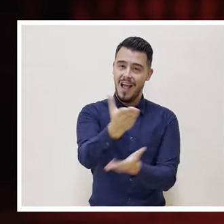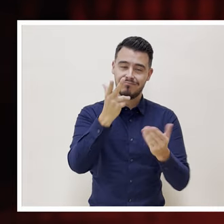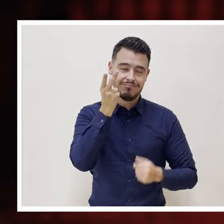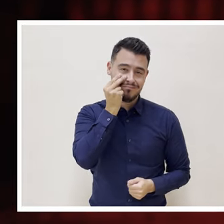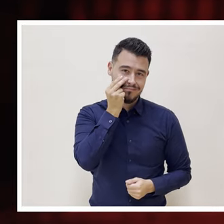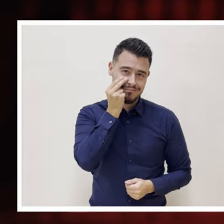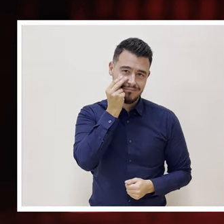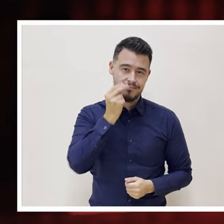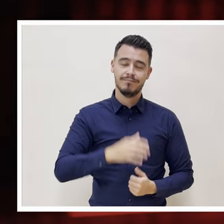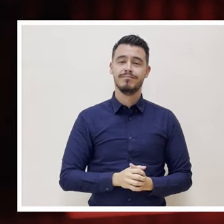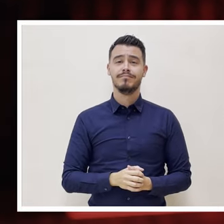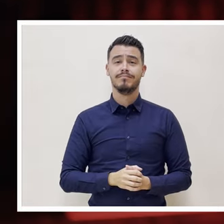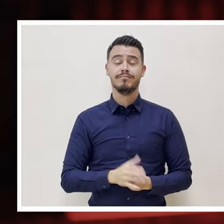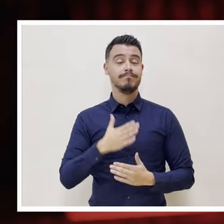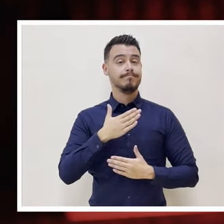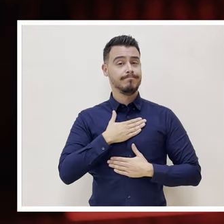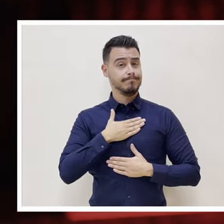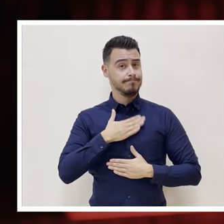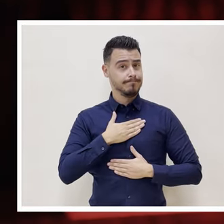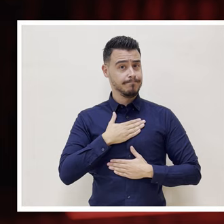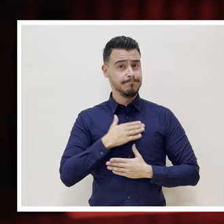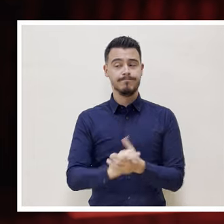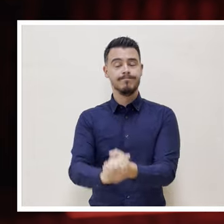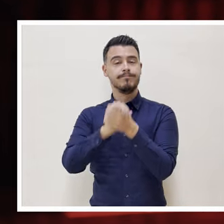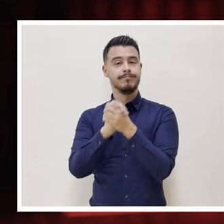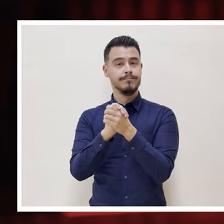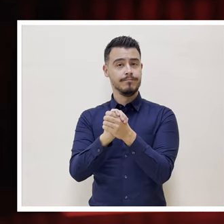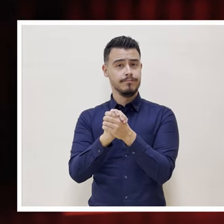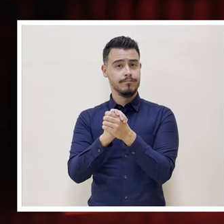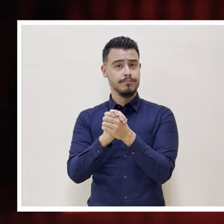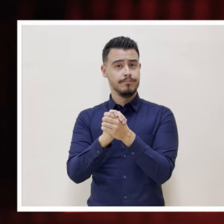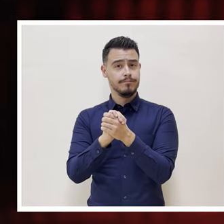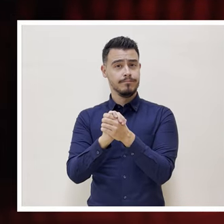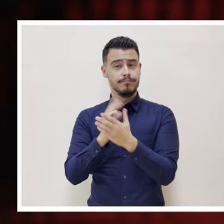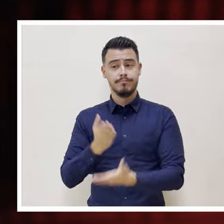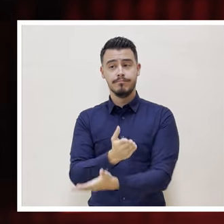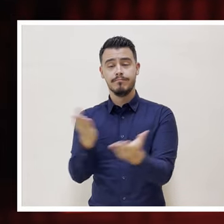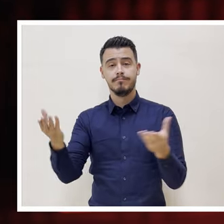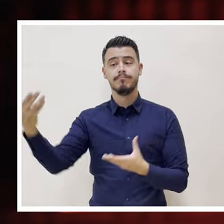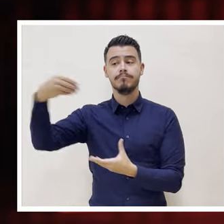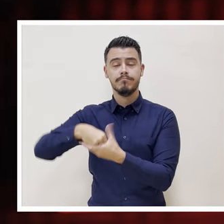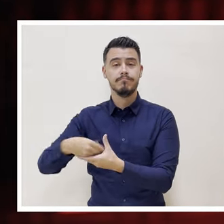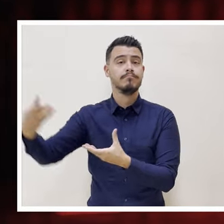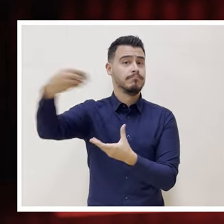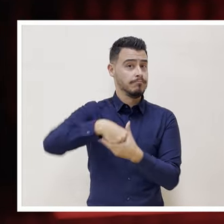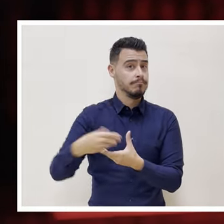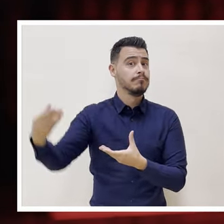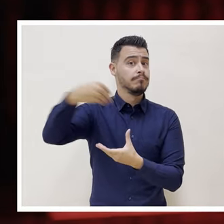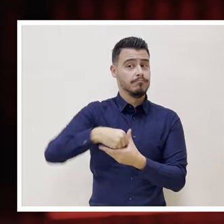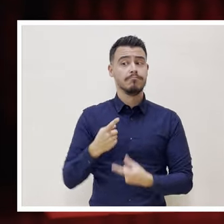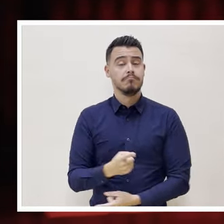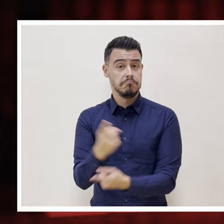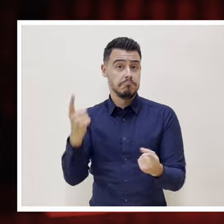την ευκαιρία να παρακολουθήσετε. Αφού ευχαριστήσω και συγχαρώ όσους συνέβαλαν